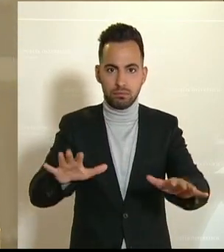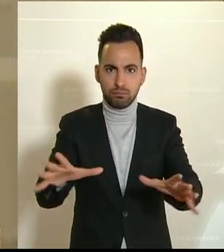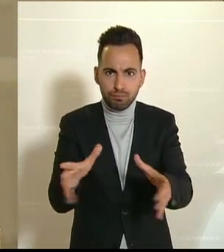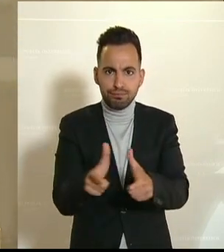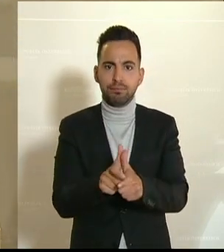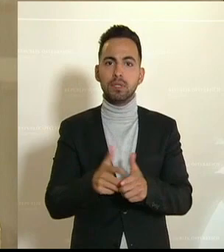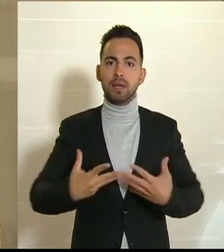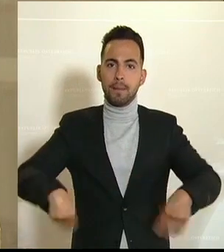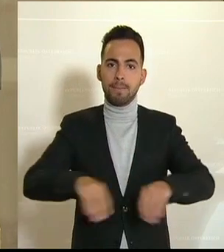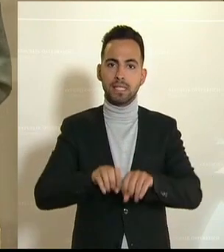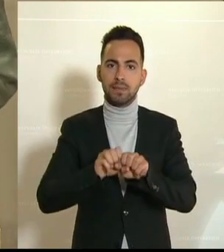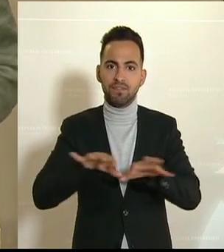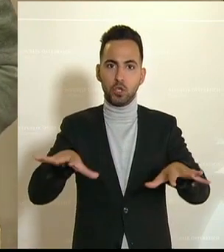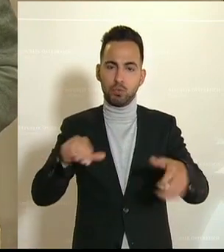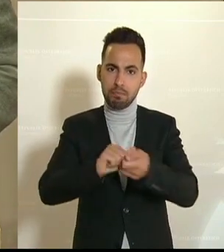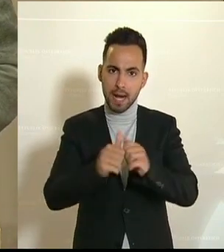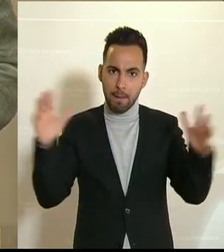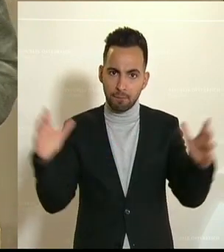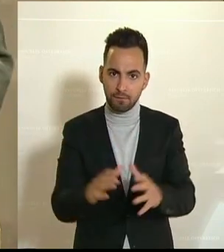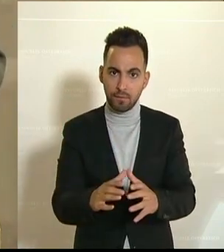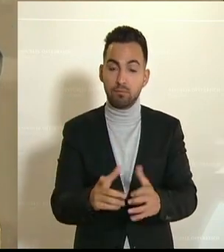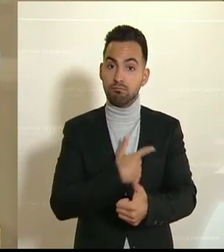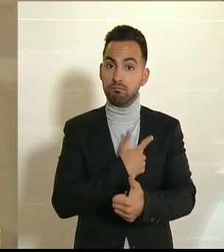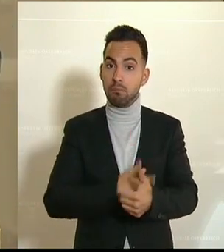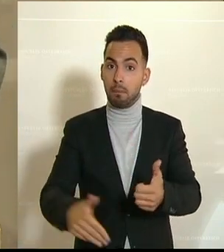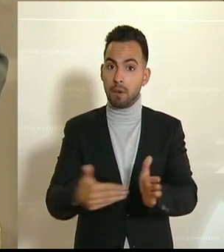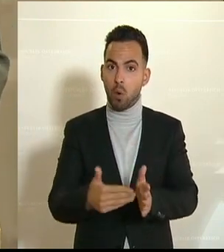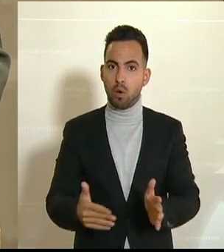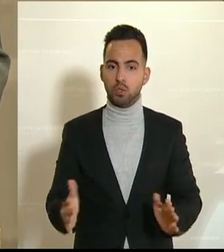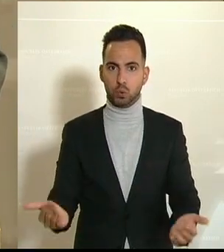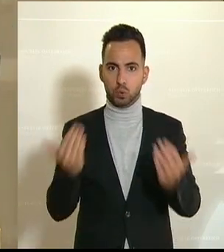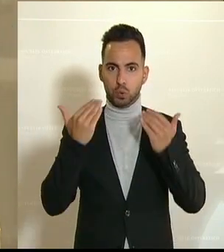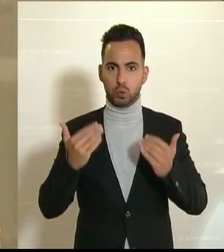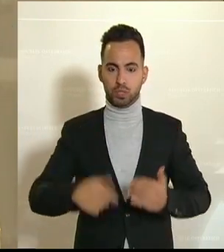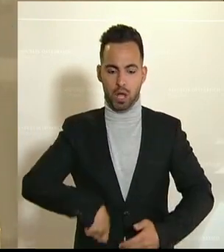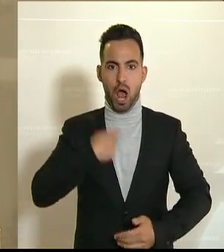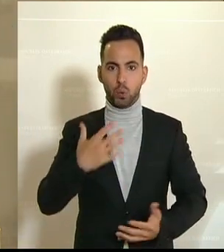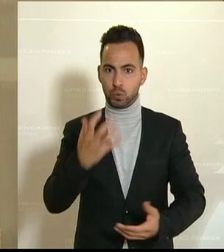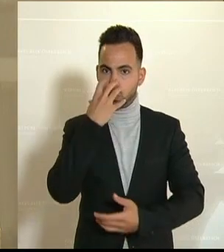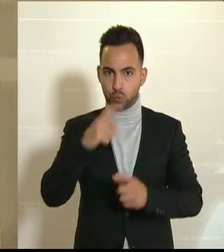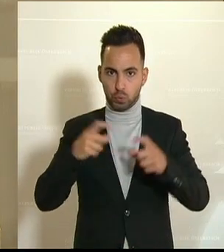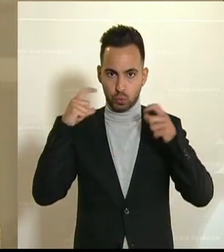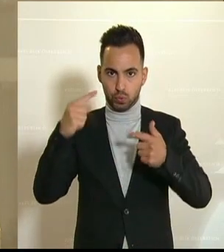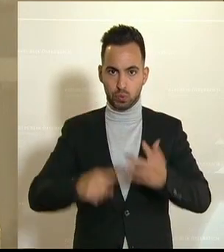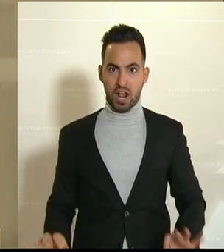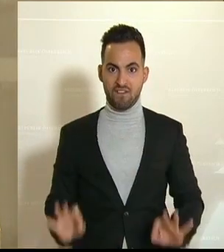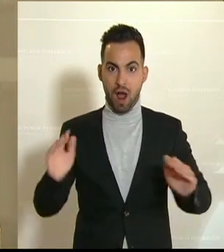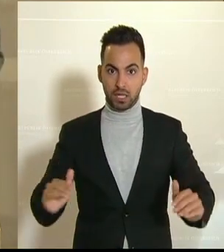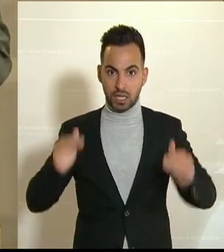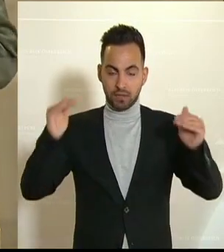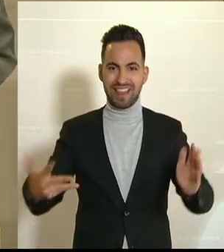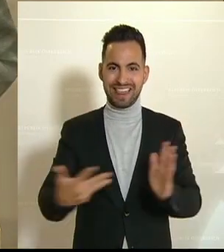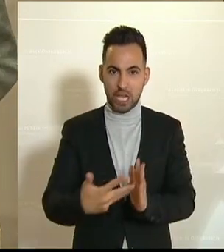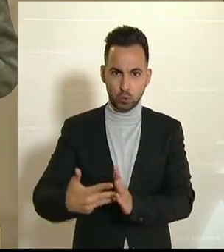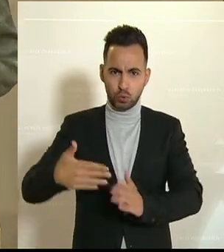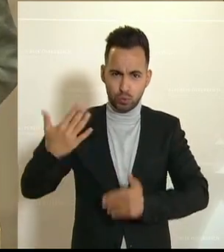gemeinsam das Virus, allen voran mit qualitativer Schutzausrüstung, mit ausreichend Testungen. Und schlussendlich sorgen wir für